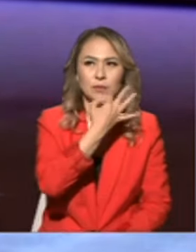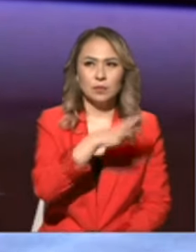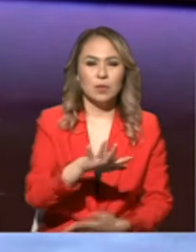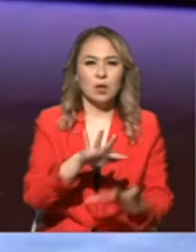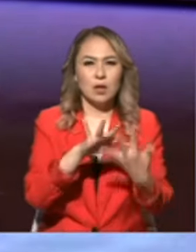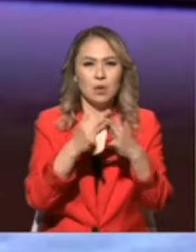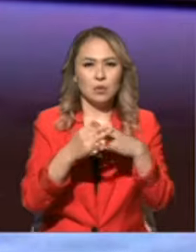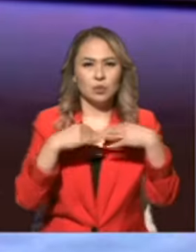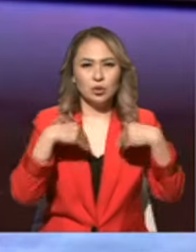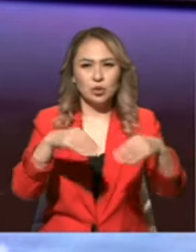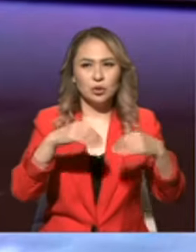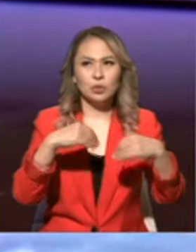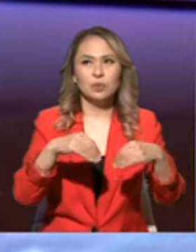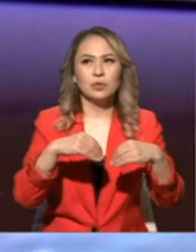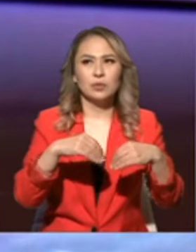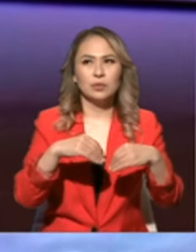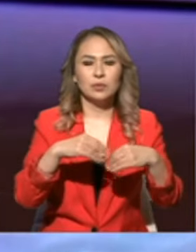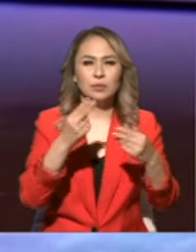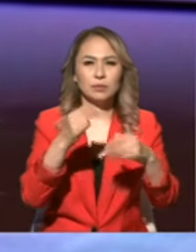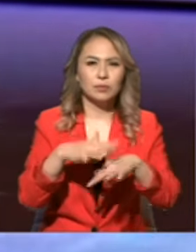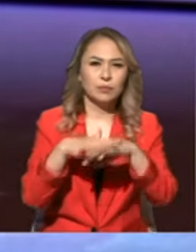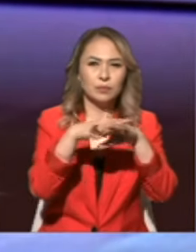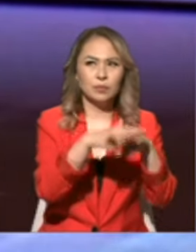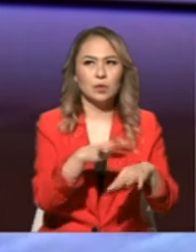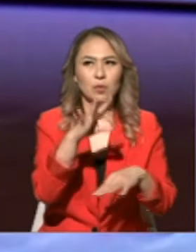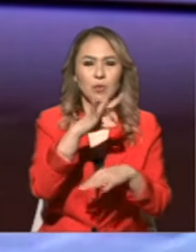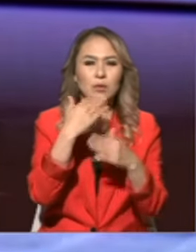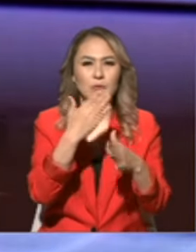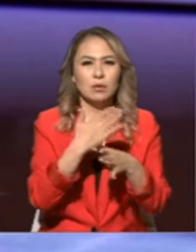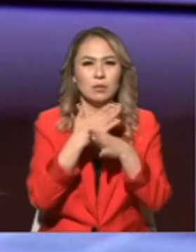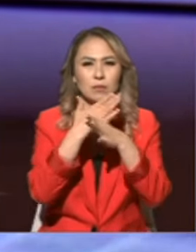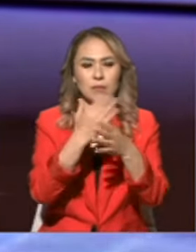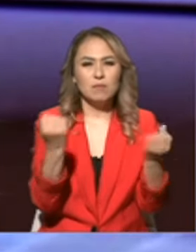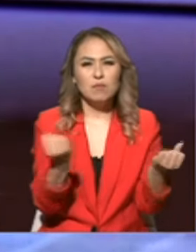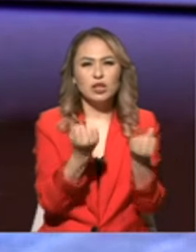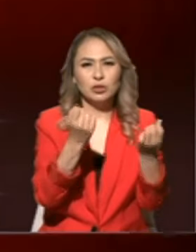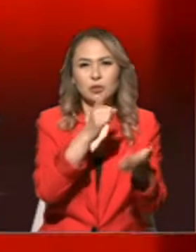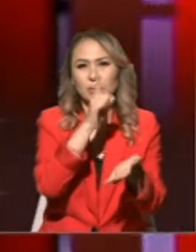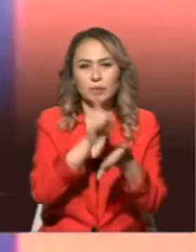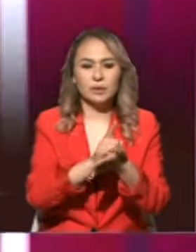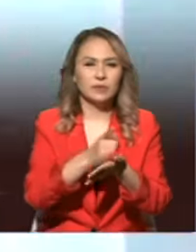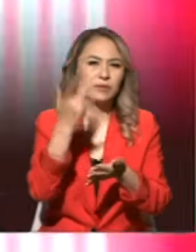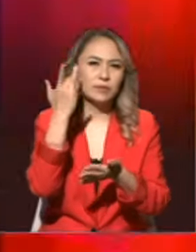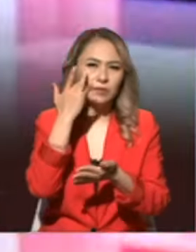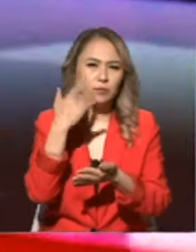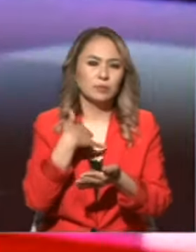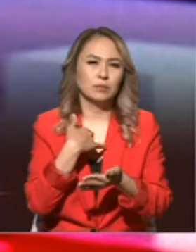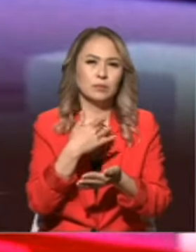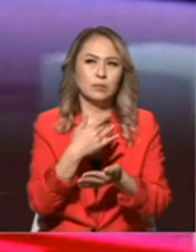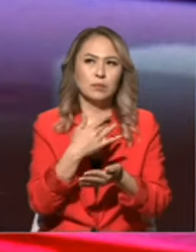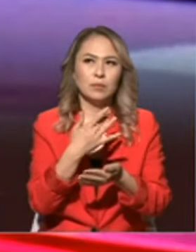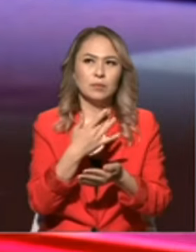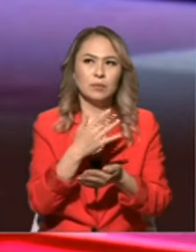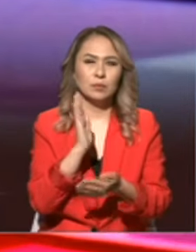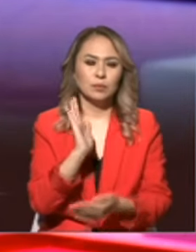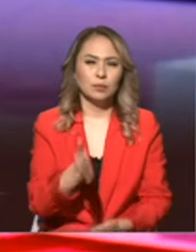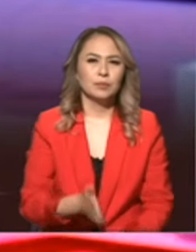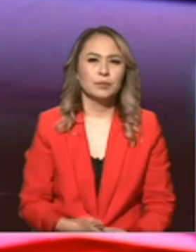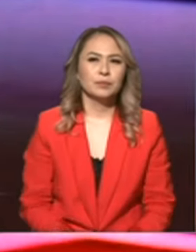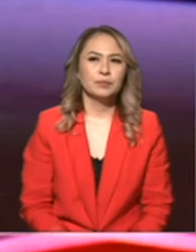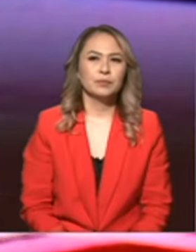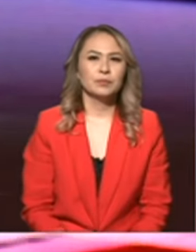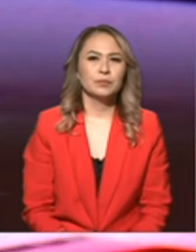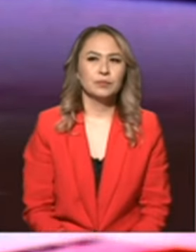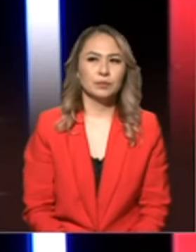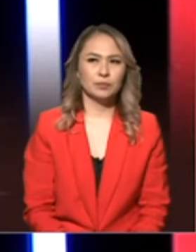ауыл шаруашылығына қаржы бөлу мәселесін, оларға қолдау көрсету мәселесін әрқашан солардың жағында болғам қала беремін.